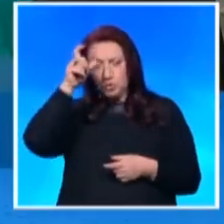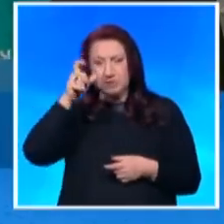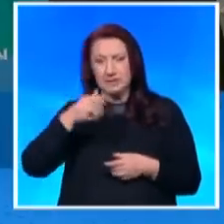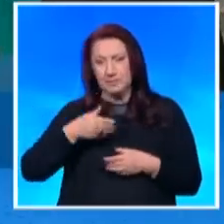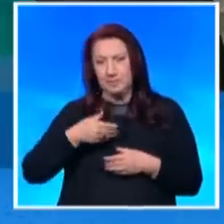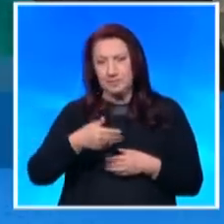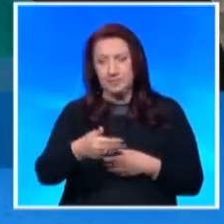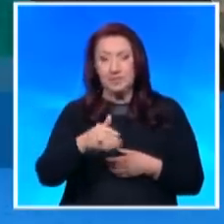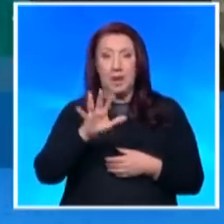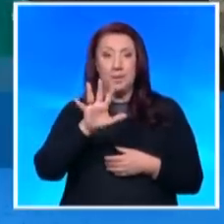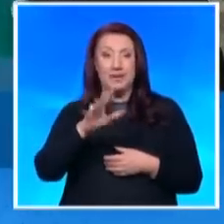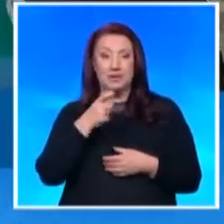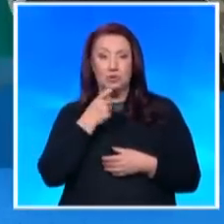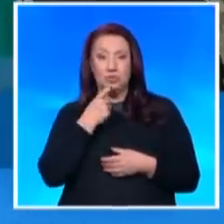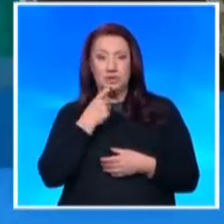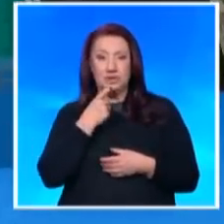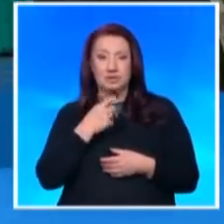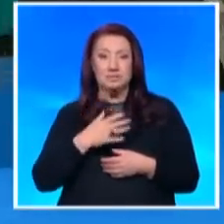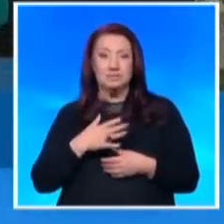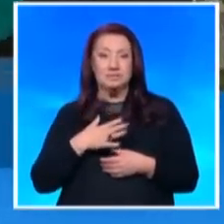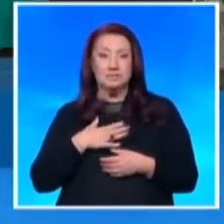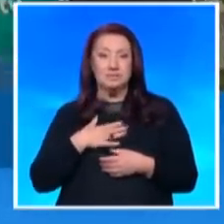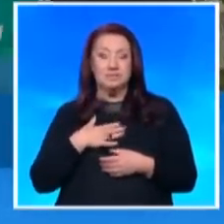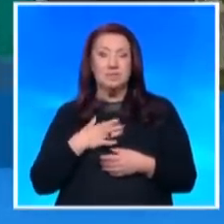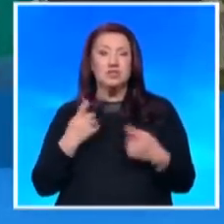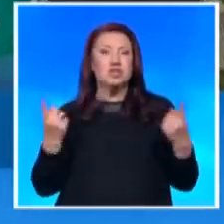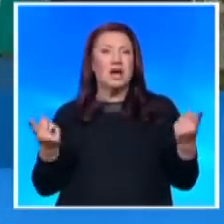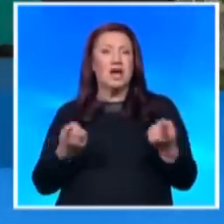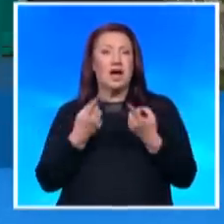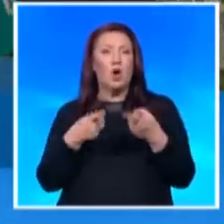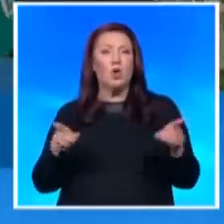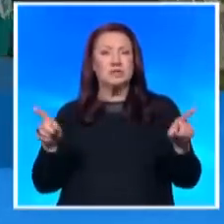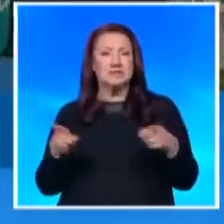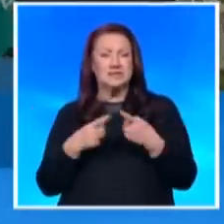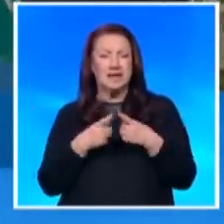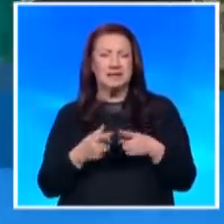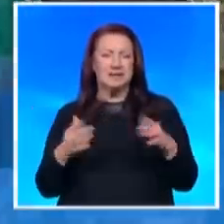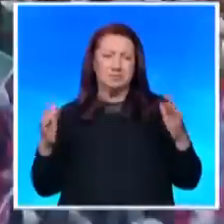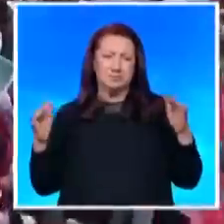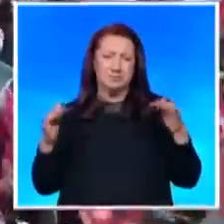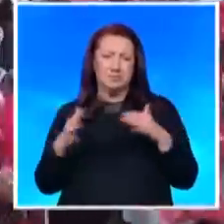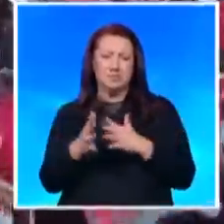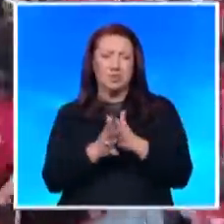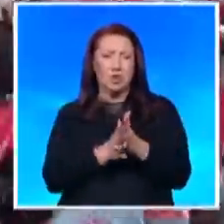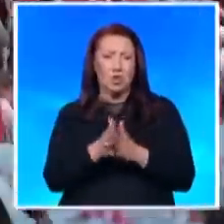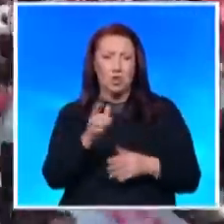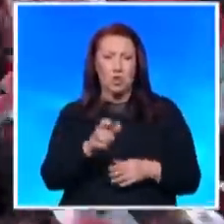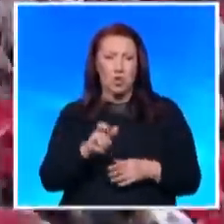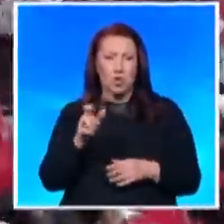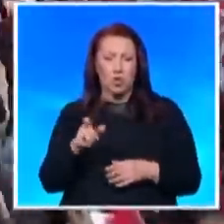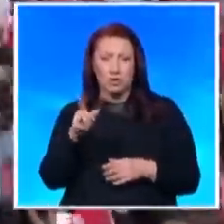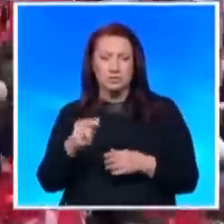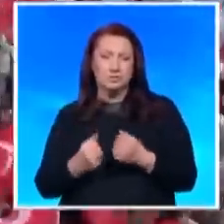митинг на човека, с чието име се чека за промяна на страната на милиони турци. Това е 74-годишният